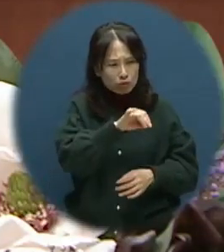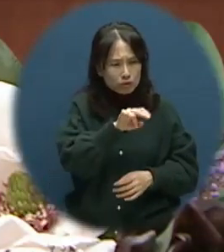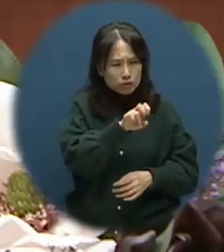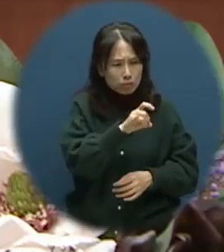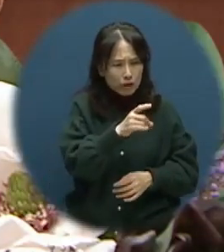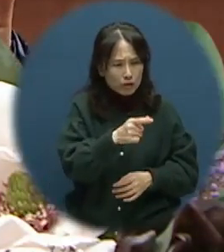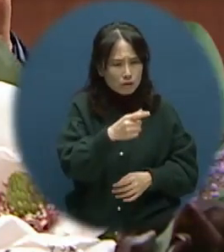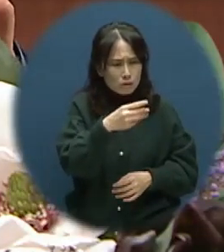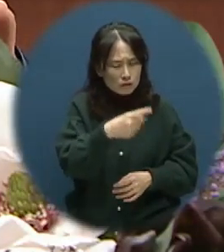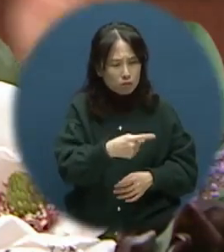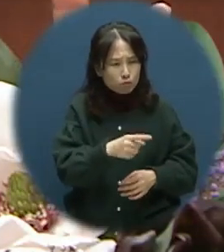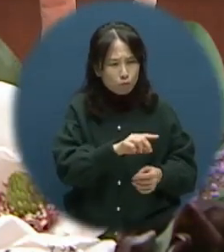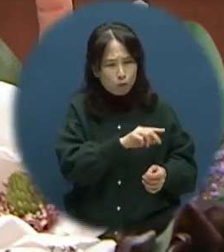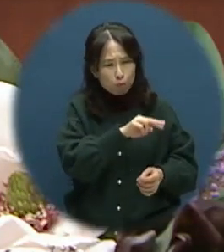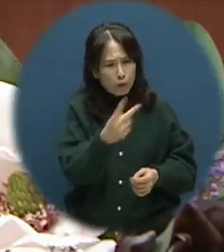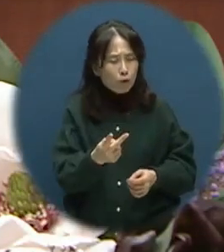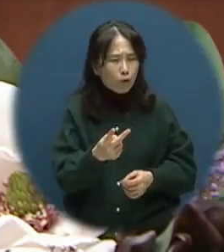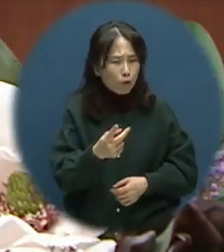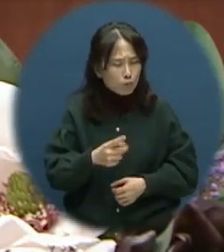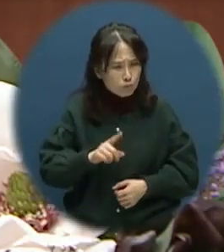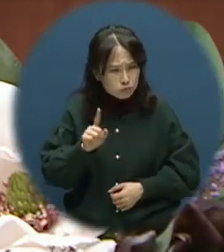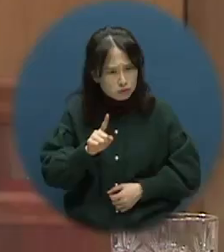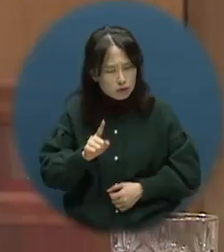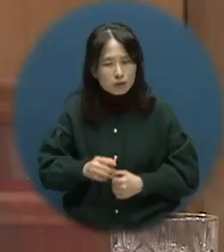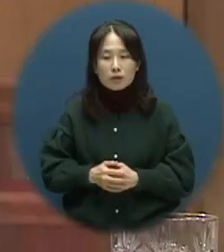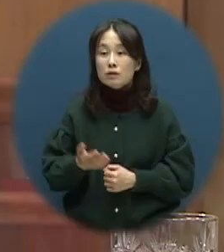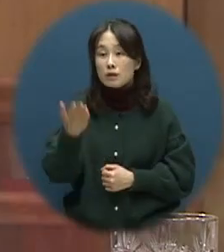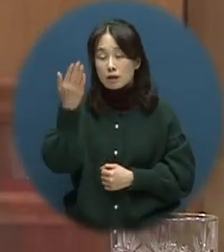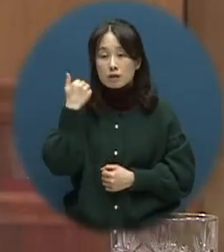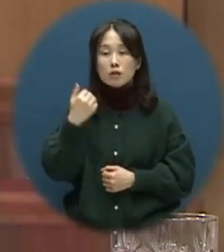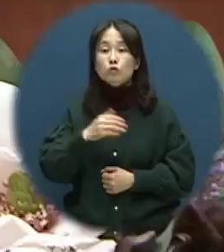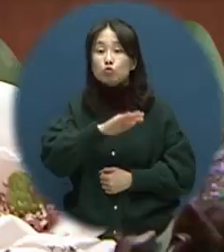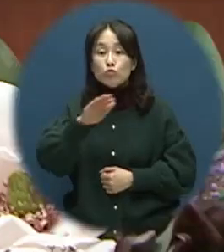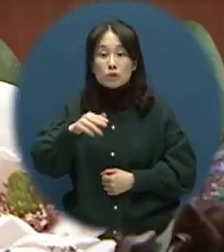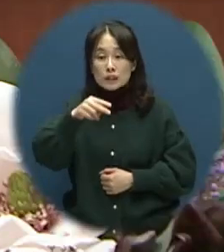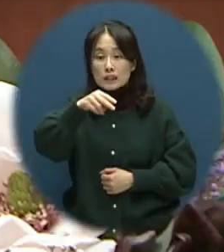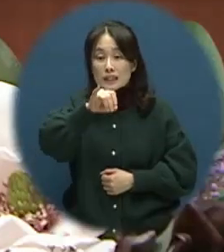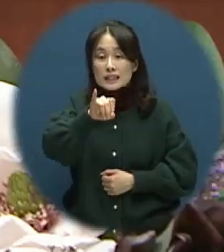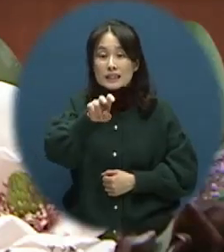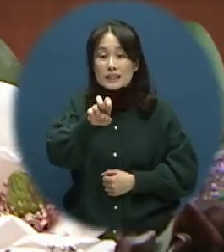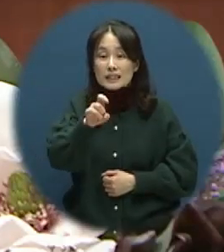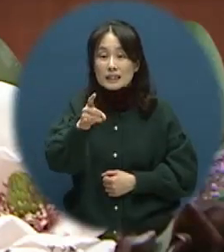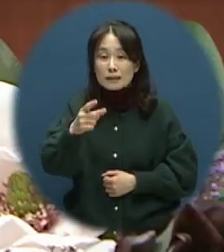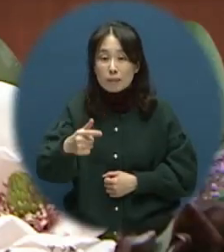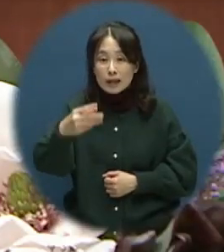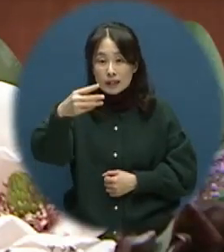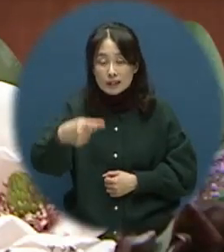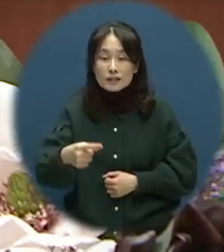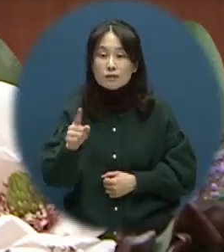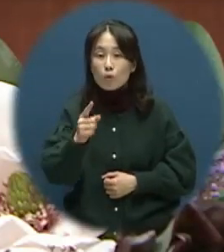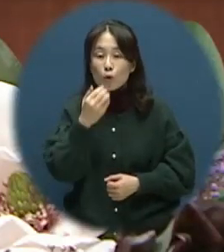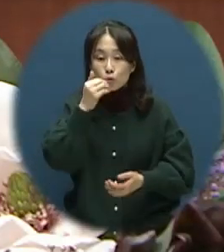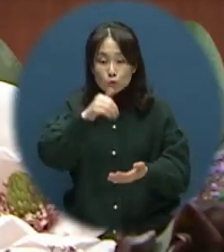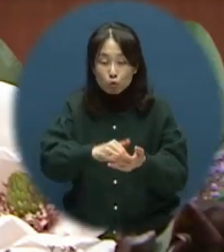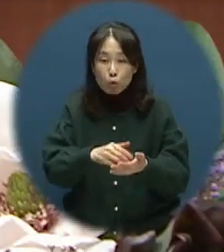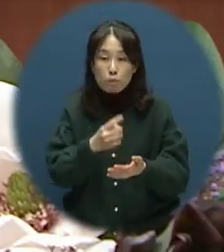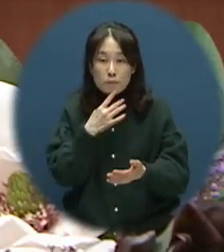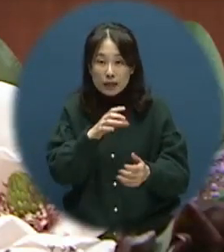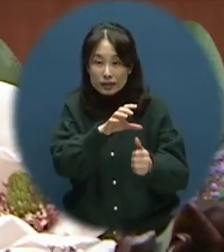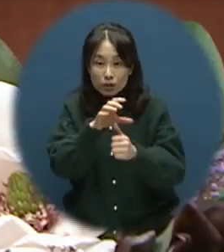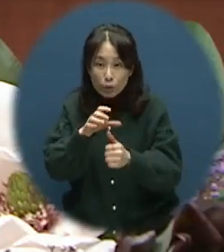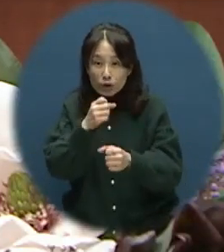돼요. 옛날엔 우리가 시멘트 그러면 돌로만 만든 줄 알잖아요. 예, 예. 근데 석회석 돌로만 만든 게 아니라 옛날에 이렇게 만들었어요.